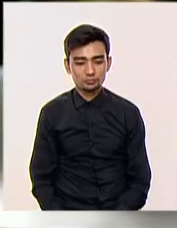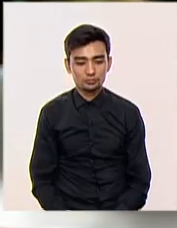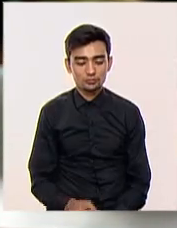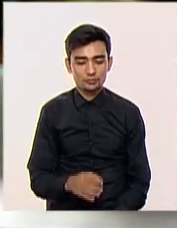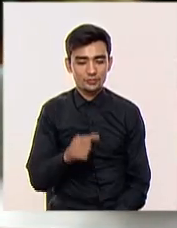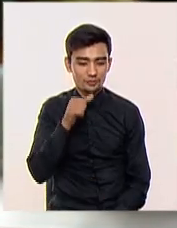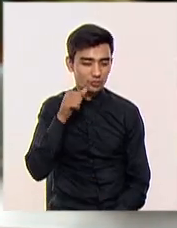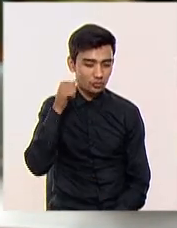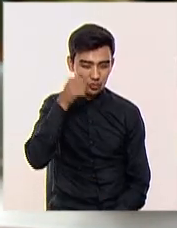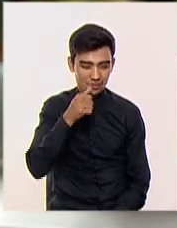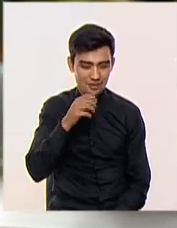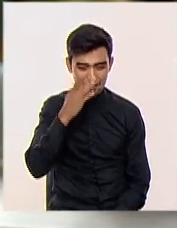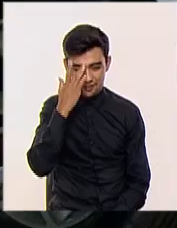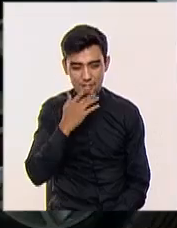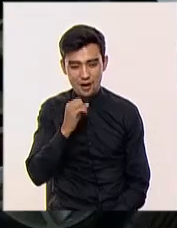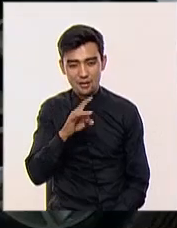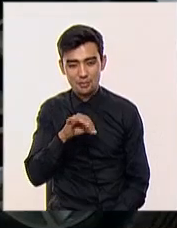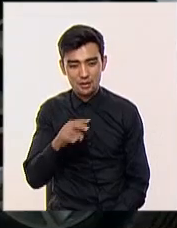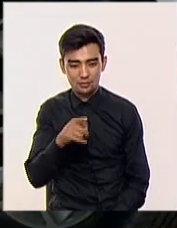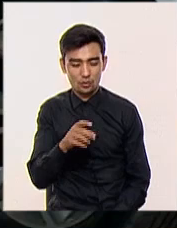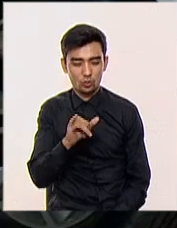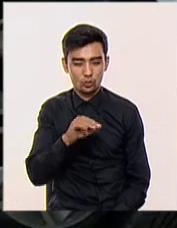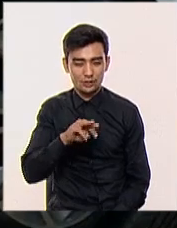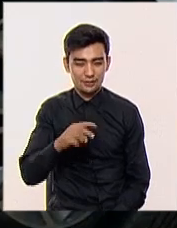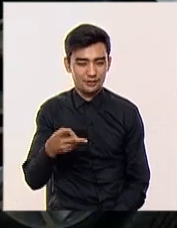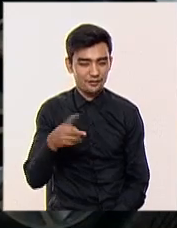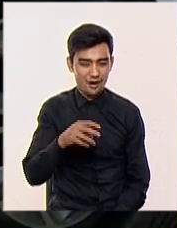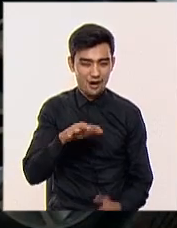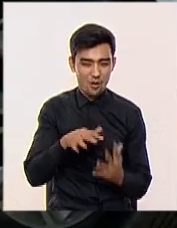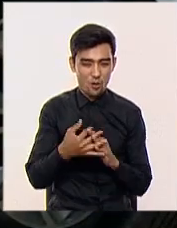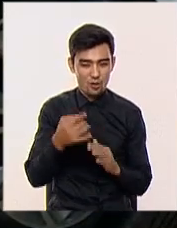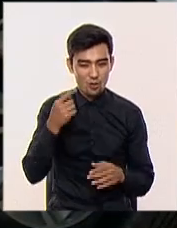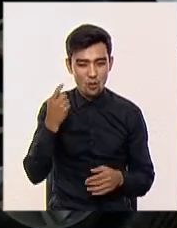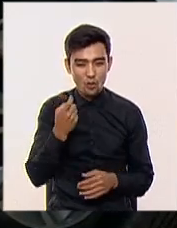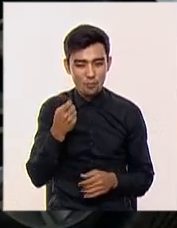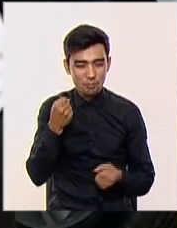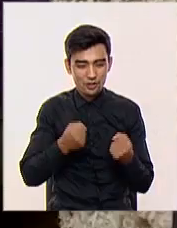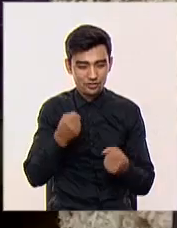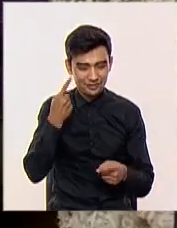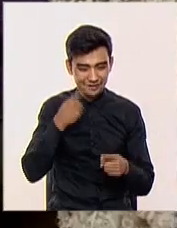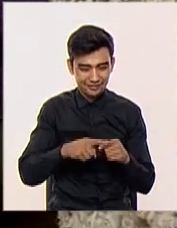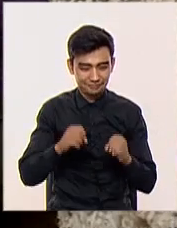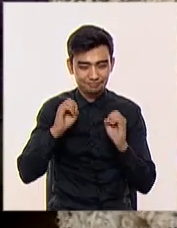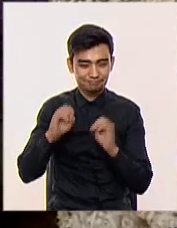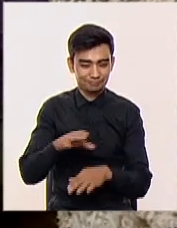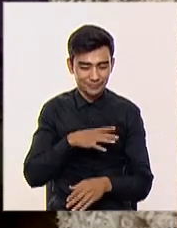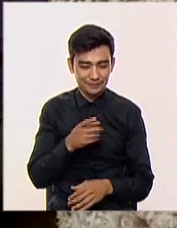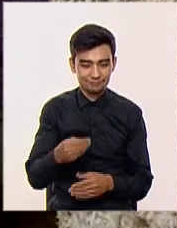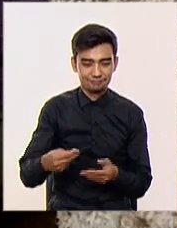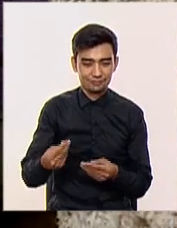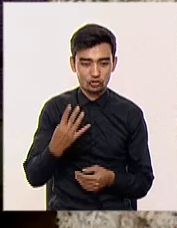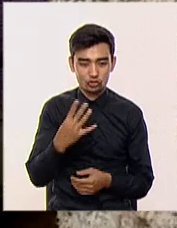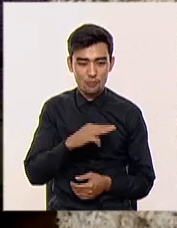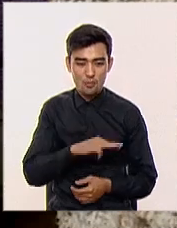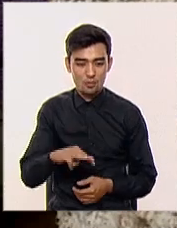Летом прошлого года Арман Оралбаев сдал в утиль в Шымкенте 2 сельхозмашины. За старые комбайны мужчина получил скидочные сертификаты на 4